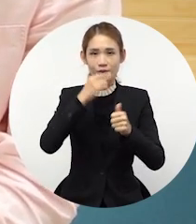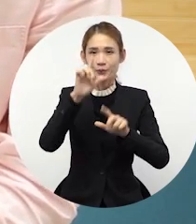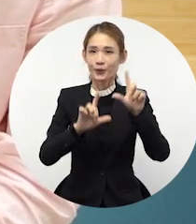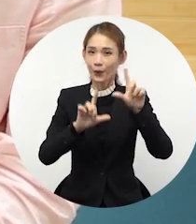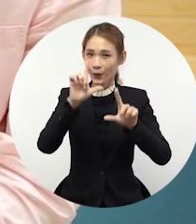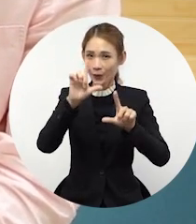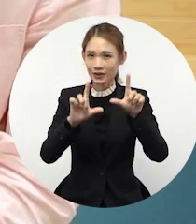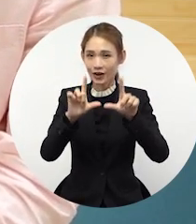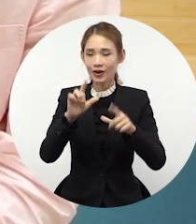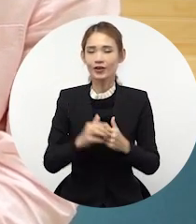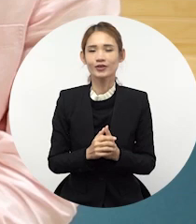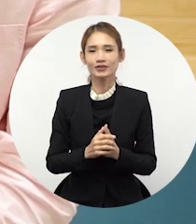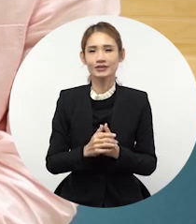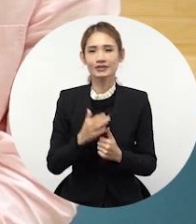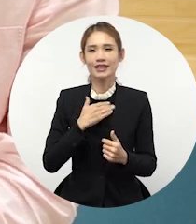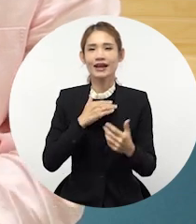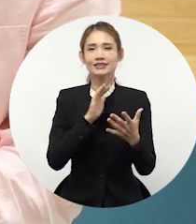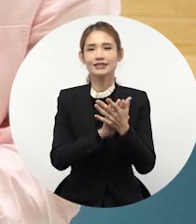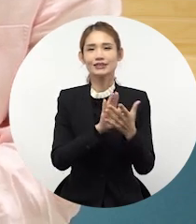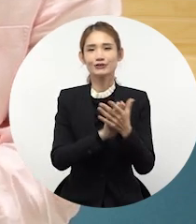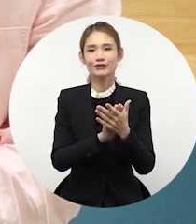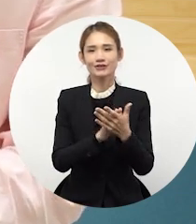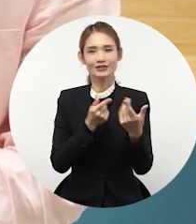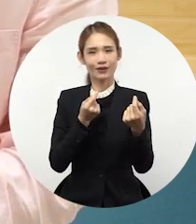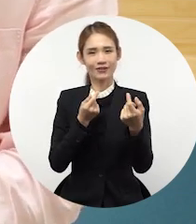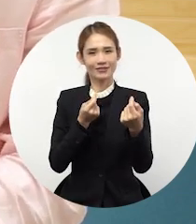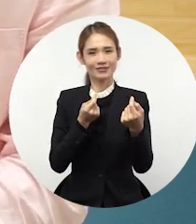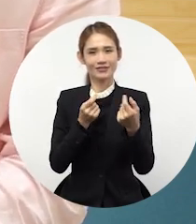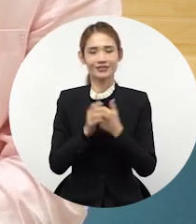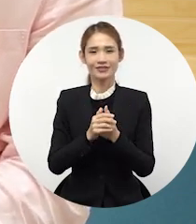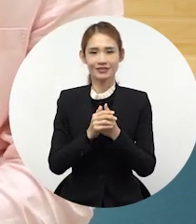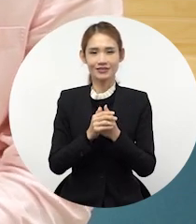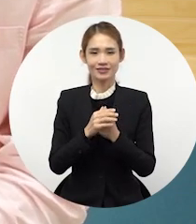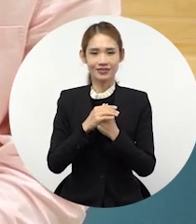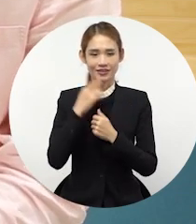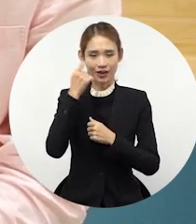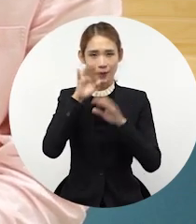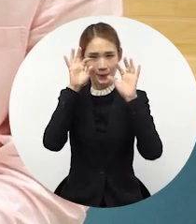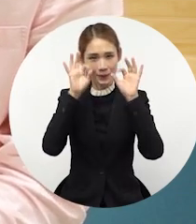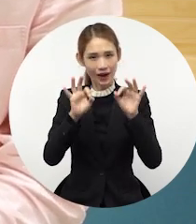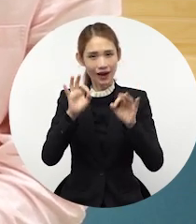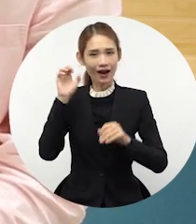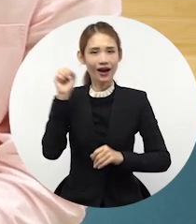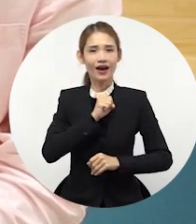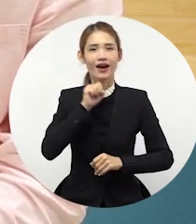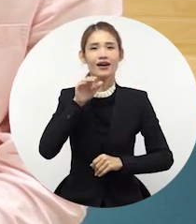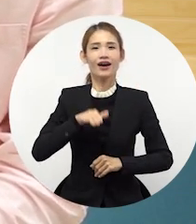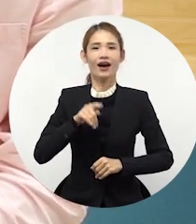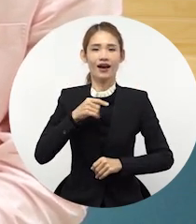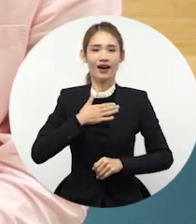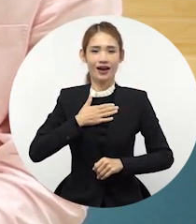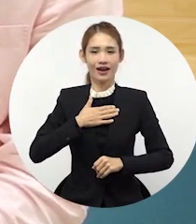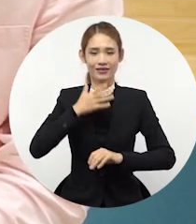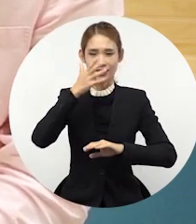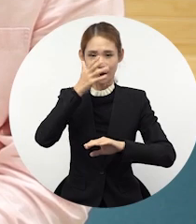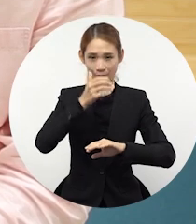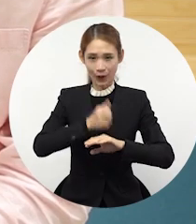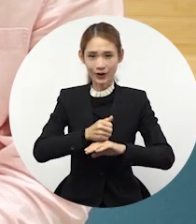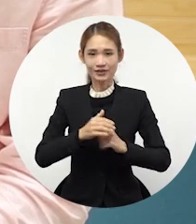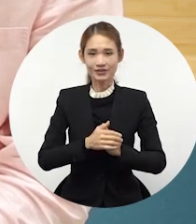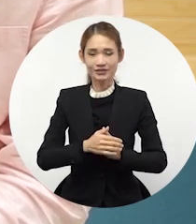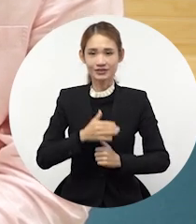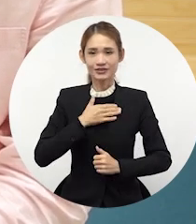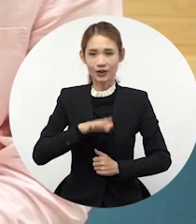뭔가 띤 표정으로 그분의 표정이 바뀌는 공무원의 모습. 제 친구들과 비슷해지는 걸 느꼈어요. 그거를 봤을 때 이게